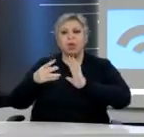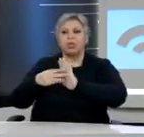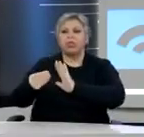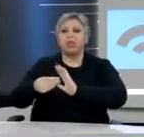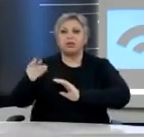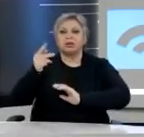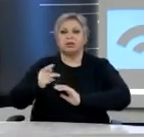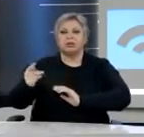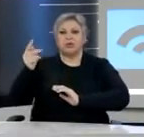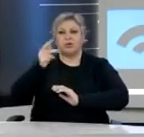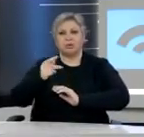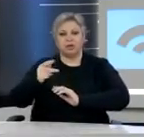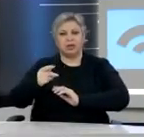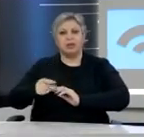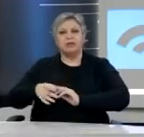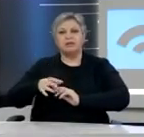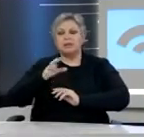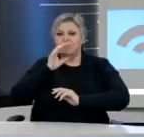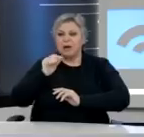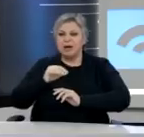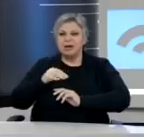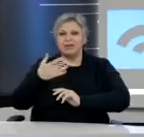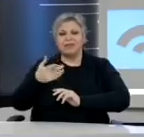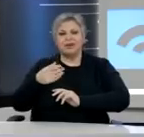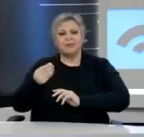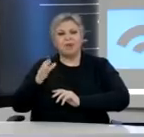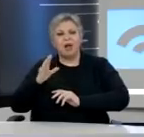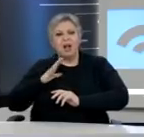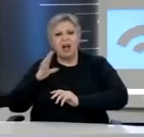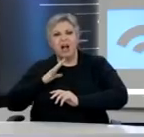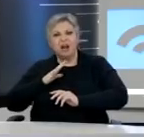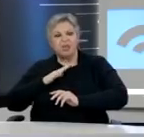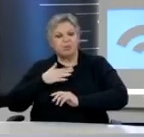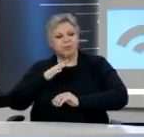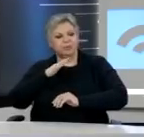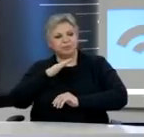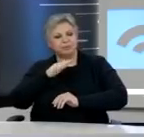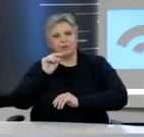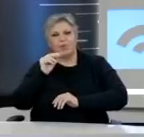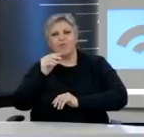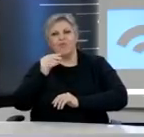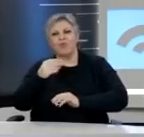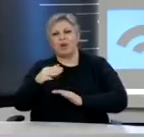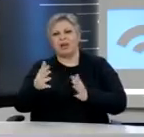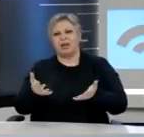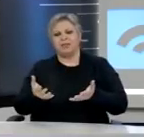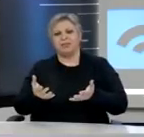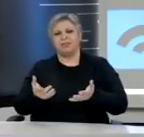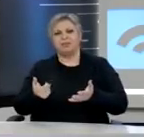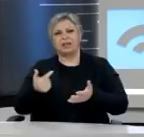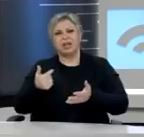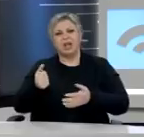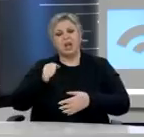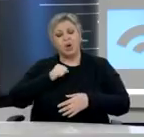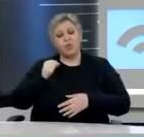και τροφοδότησαν την αντιπολιτική και την απαξίωση του κοινοβουλευτισμού. Φοβάμαι ότι αυτές οι πρακτικές είναι ακόμα